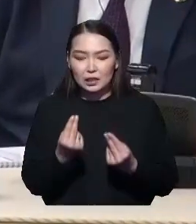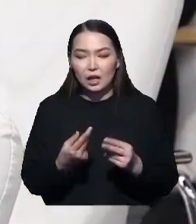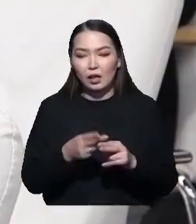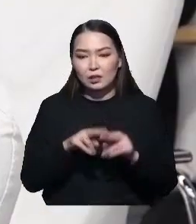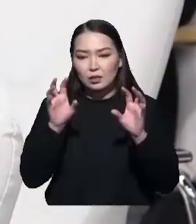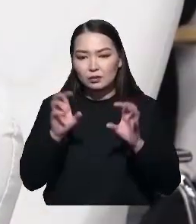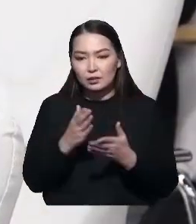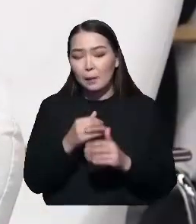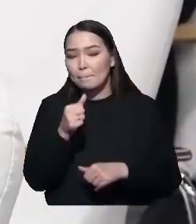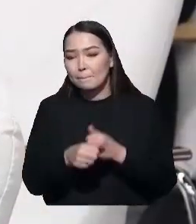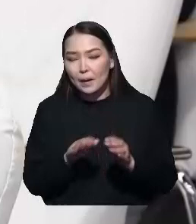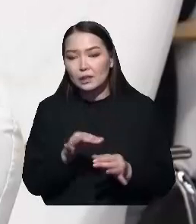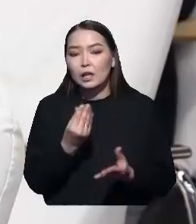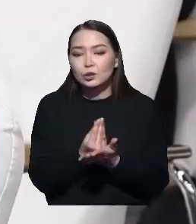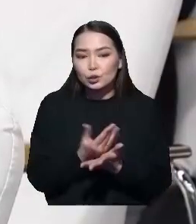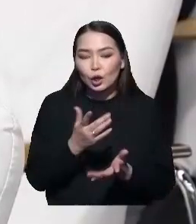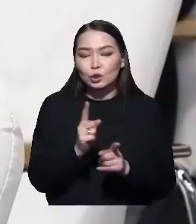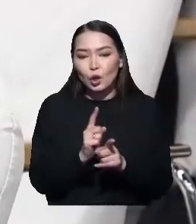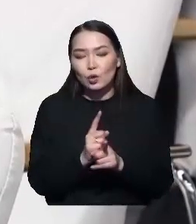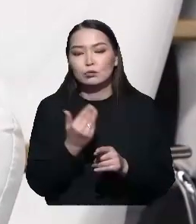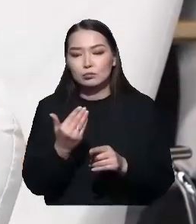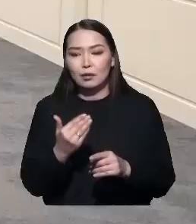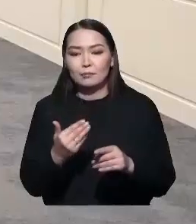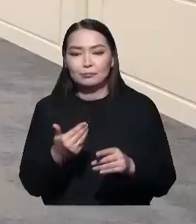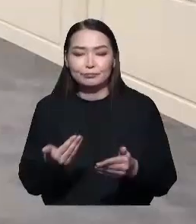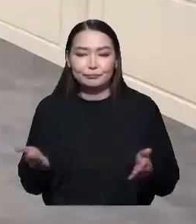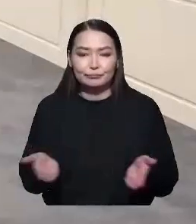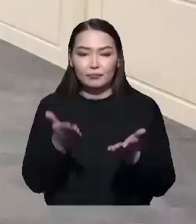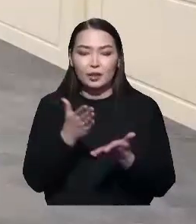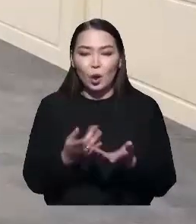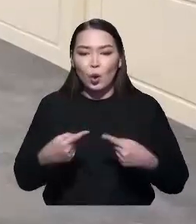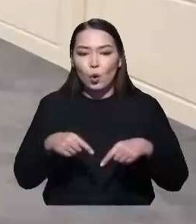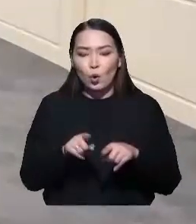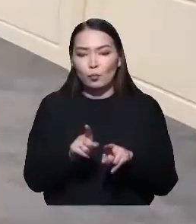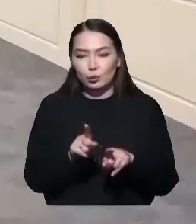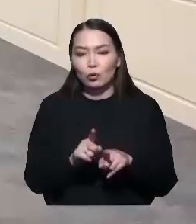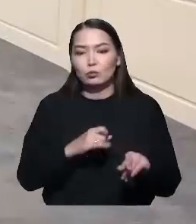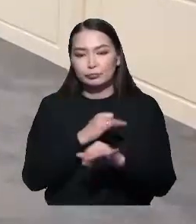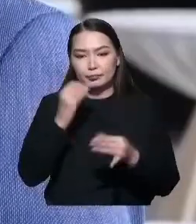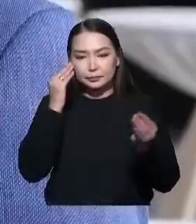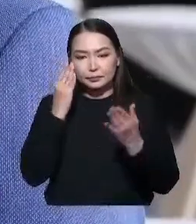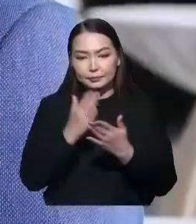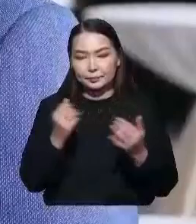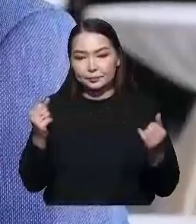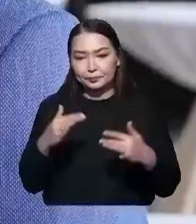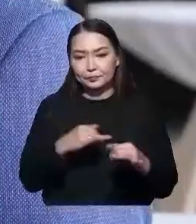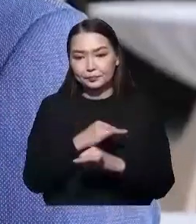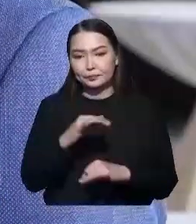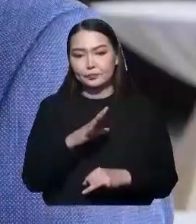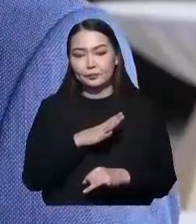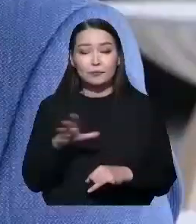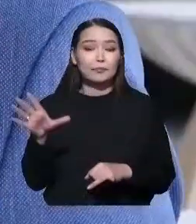Материалдық емес құндылықтарды алға шығарған кезде ғана қоғамды улаған кесапаттардың жолын кесуге болады, дейді жиналғандар. Арнайы